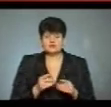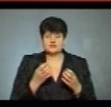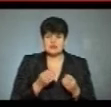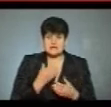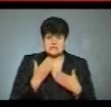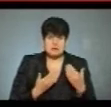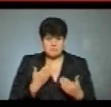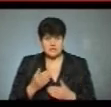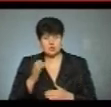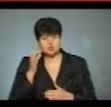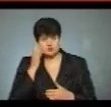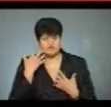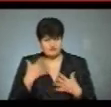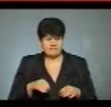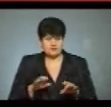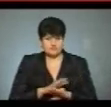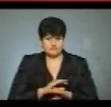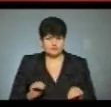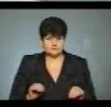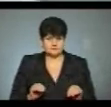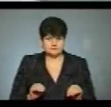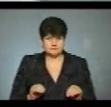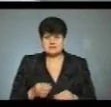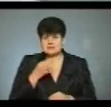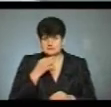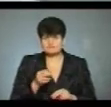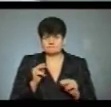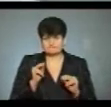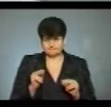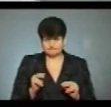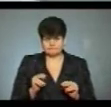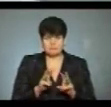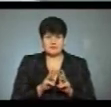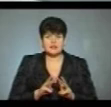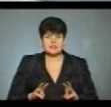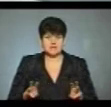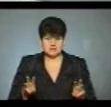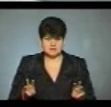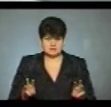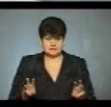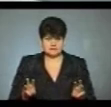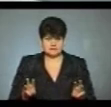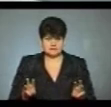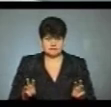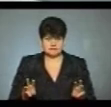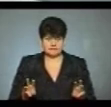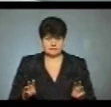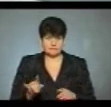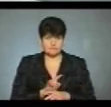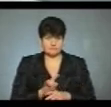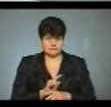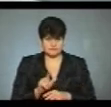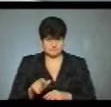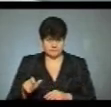запитують, слухають, чи вже все вирішено? Скажу відверто, міністр вводить в оману